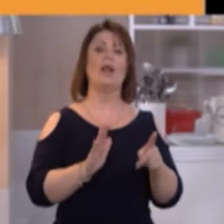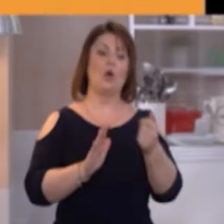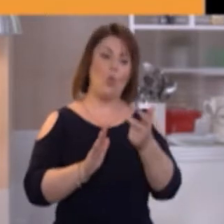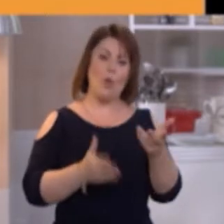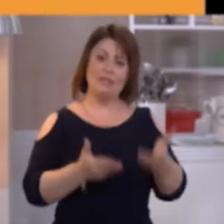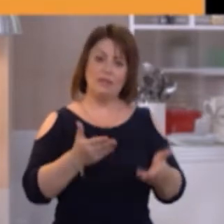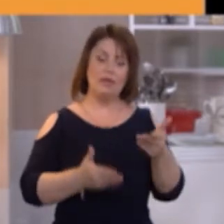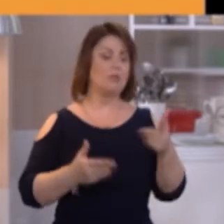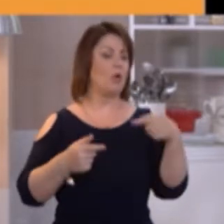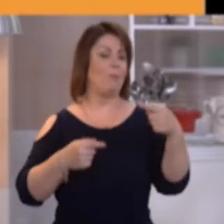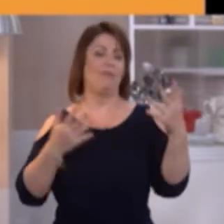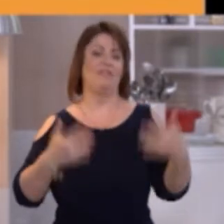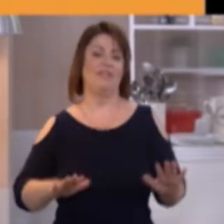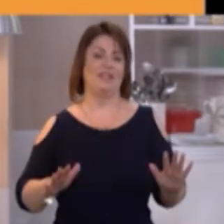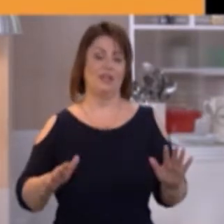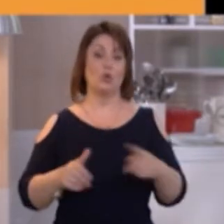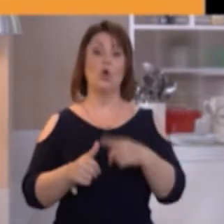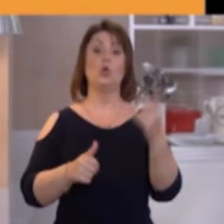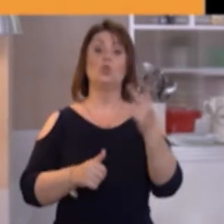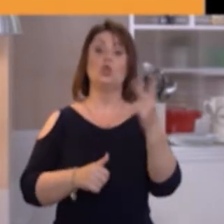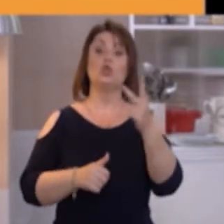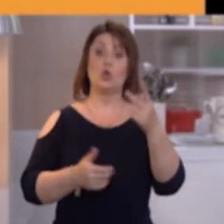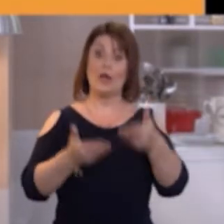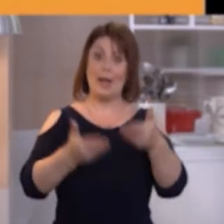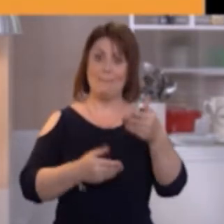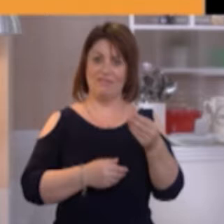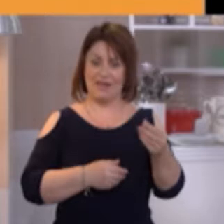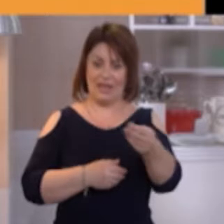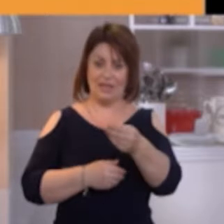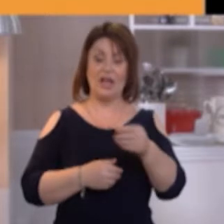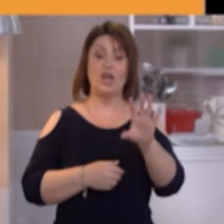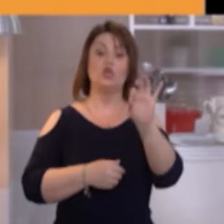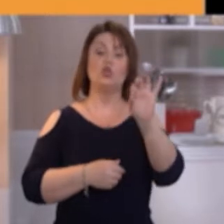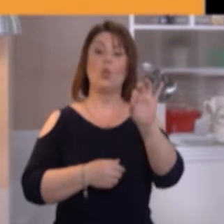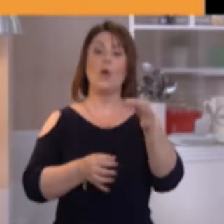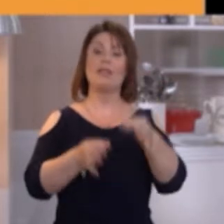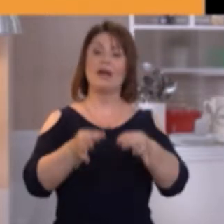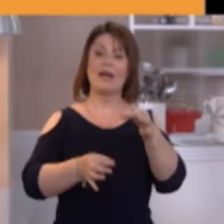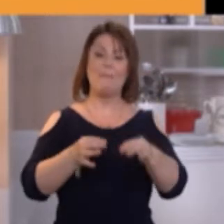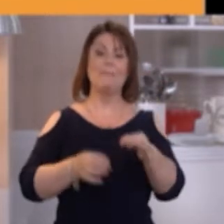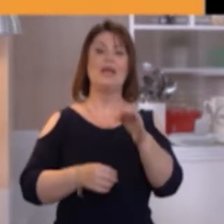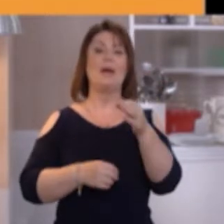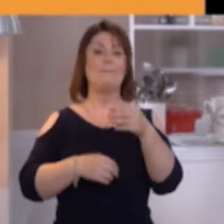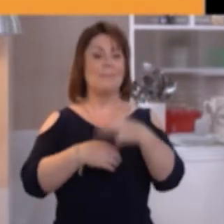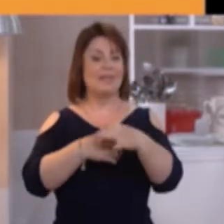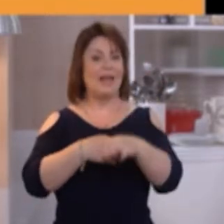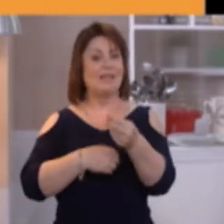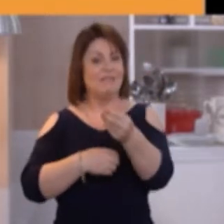poi praticamente abbiamo finito. Quindi 200 g di farina, 50 g di fecola di